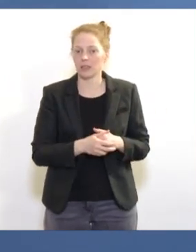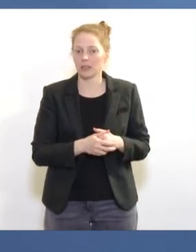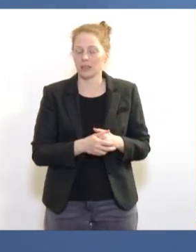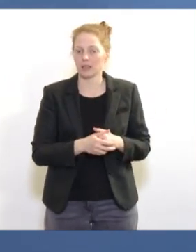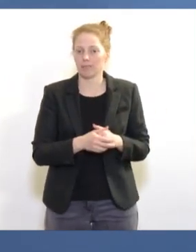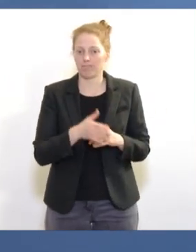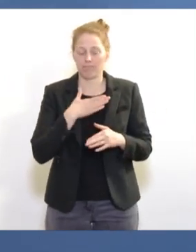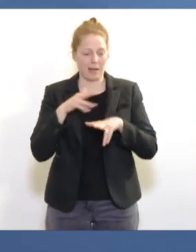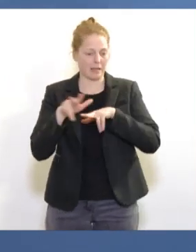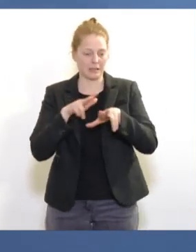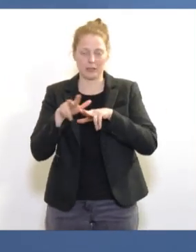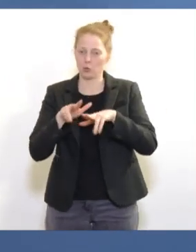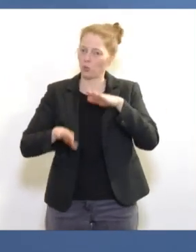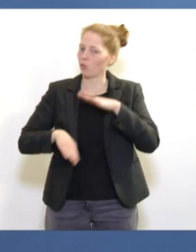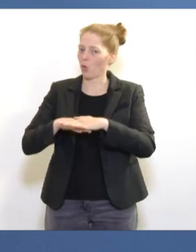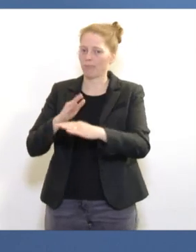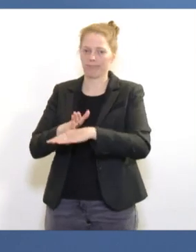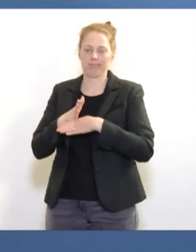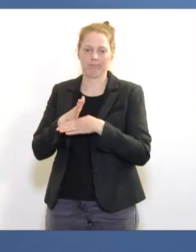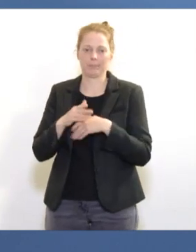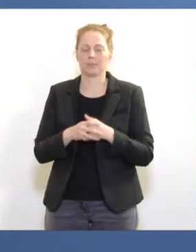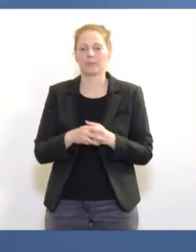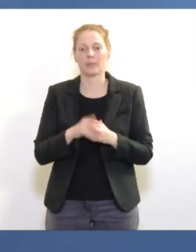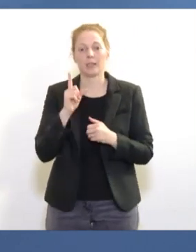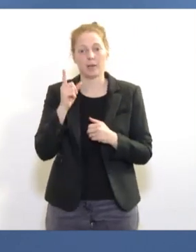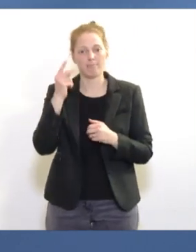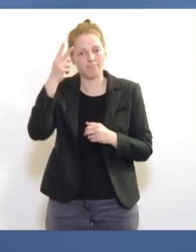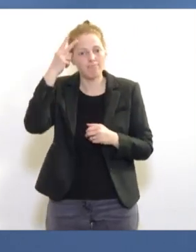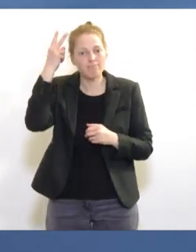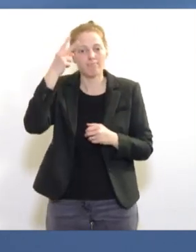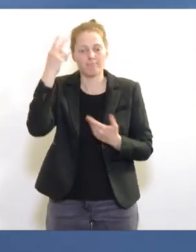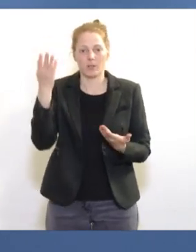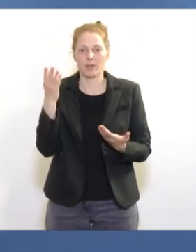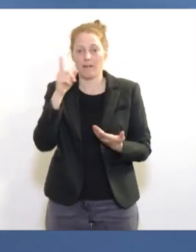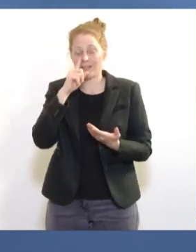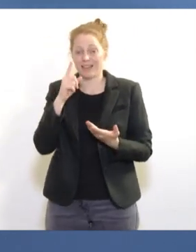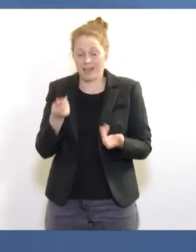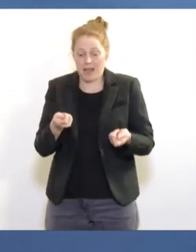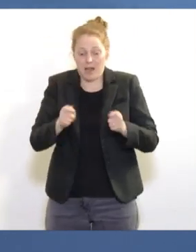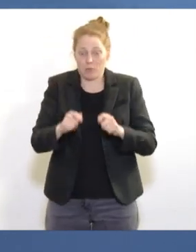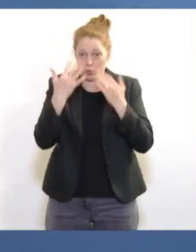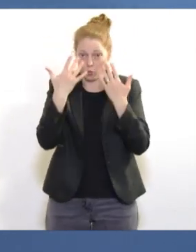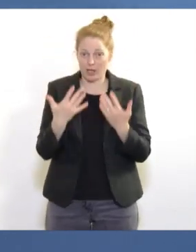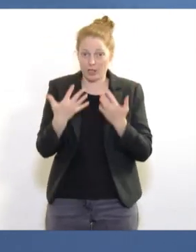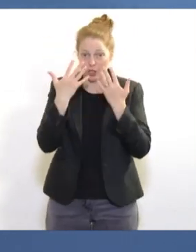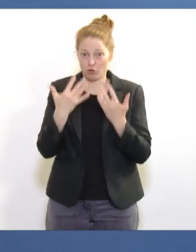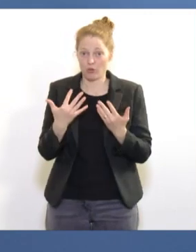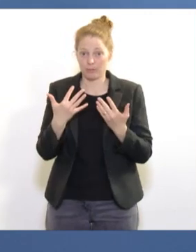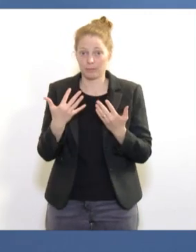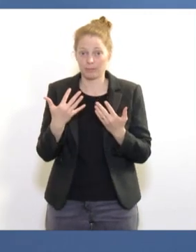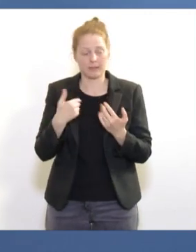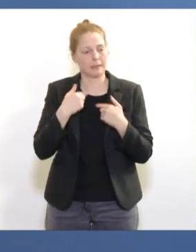Unterstützung von der ganzen Regierung gekriegt. Es sind aber selbstverständlich, dass nur wenn die Aufrechnung gemerkt bereit auch dafür